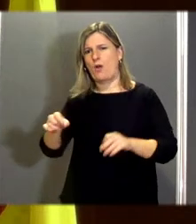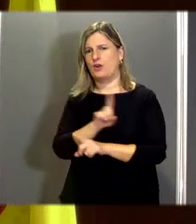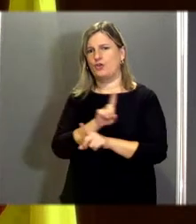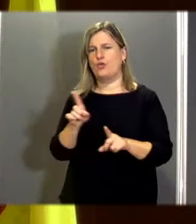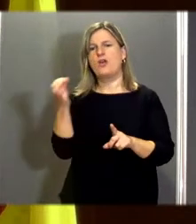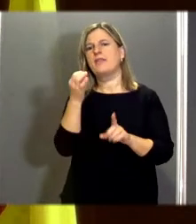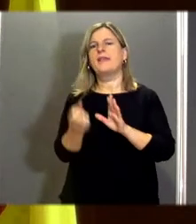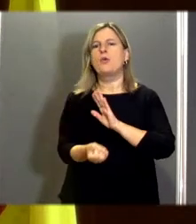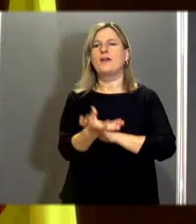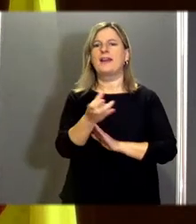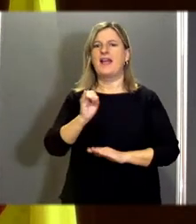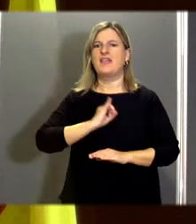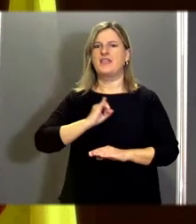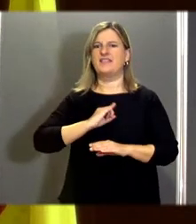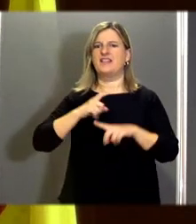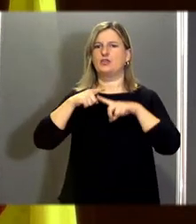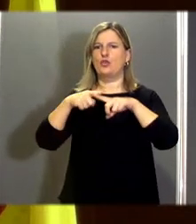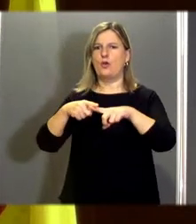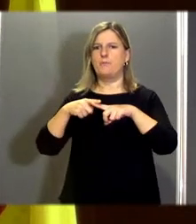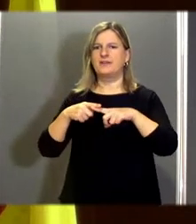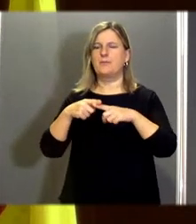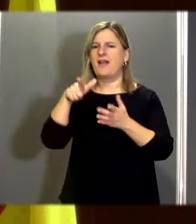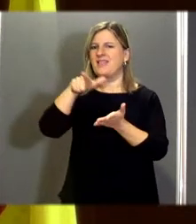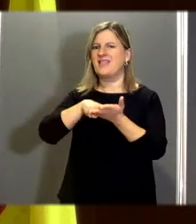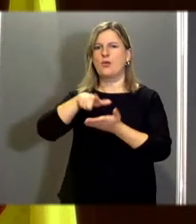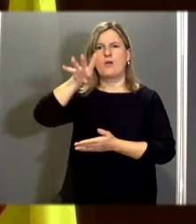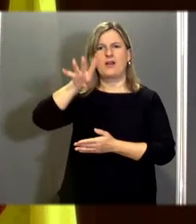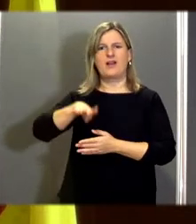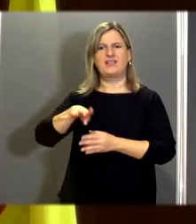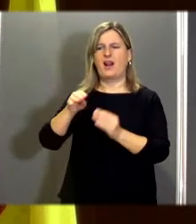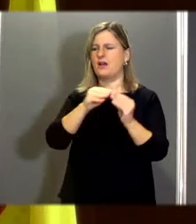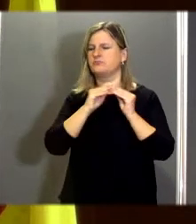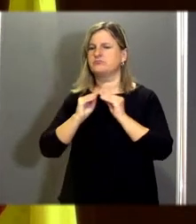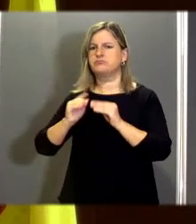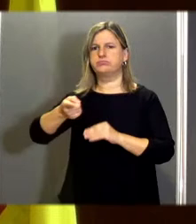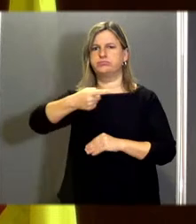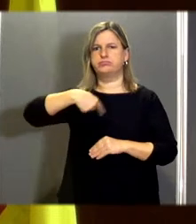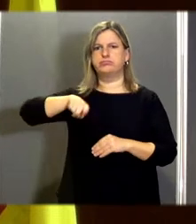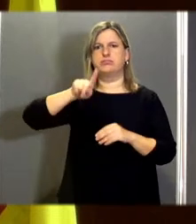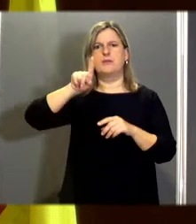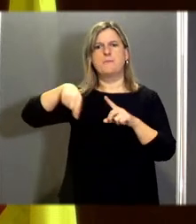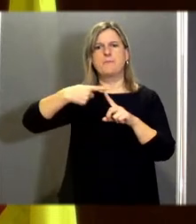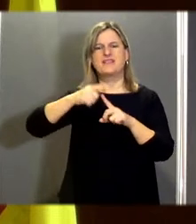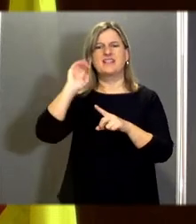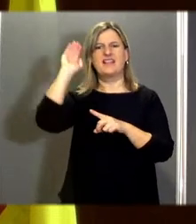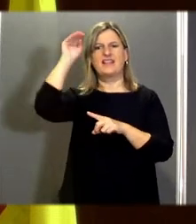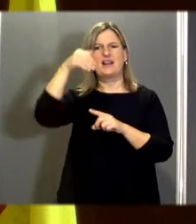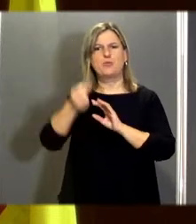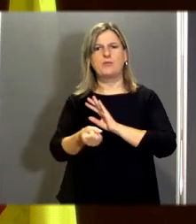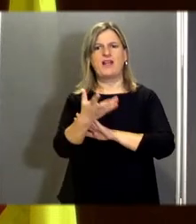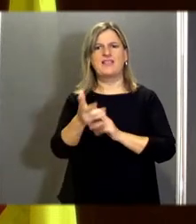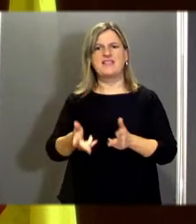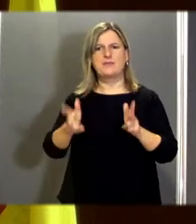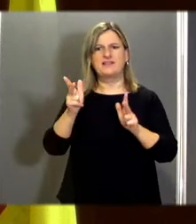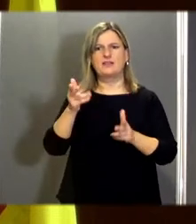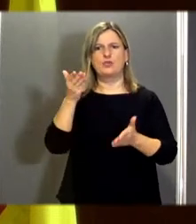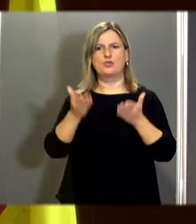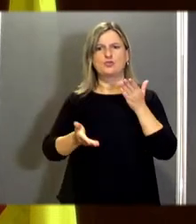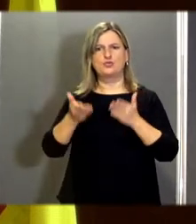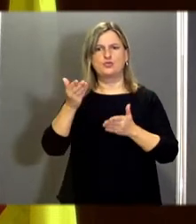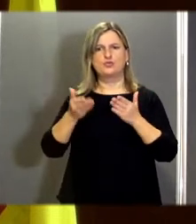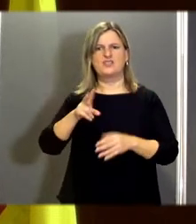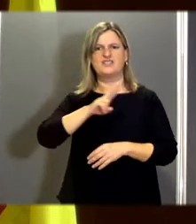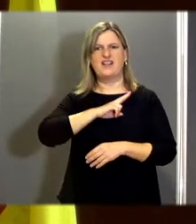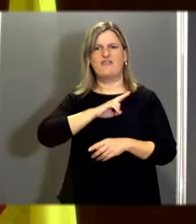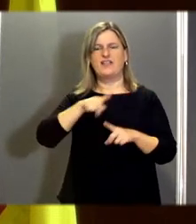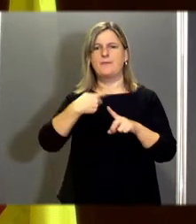identitat compartida amb el català com a llengua comuna i una república de llibertats, justícia, verda